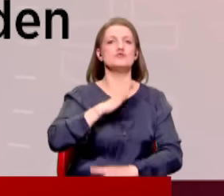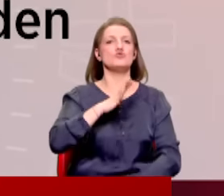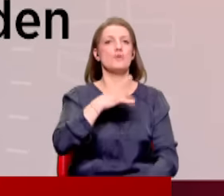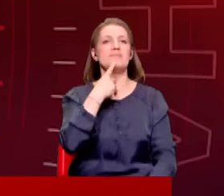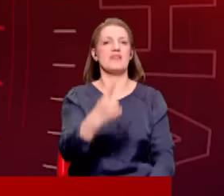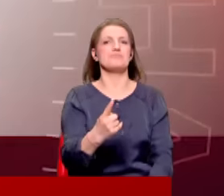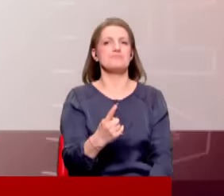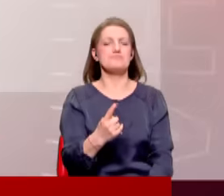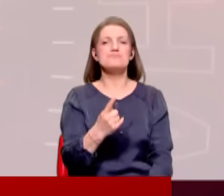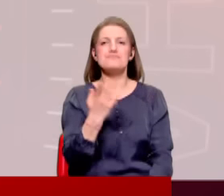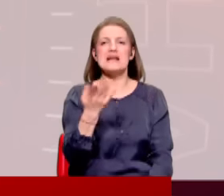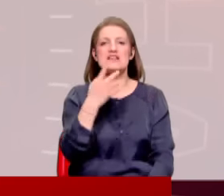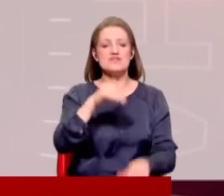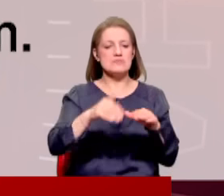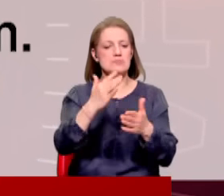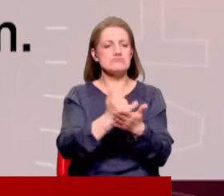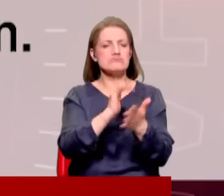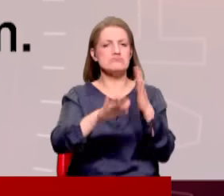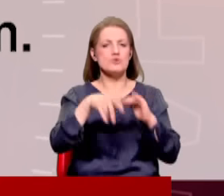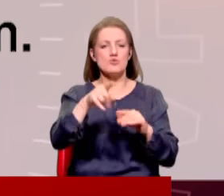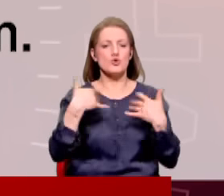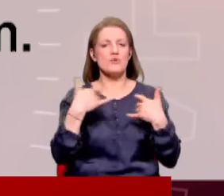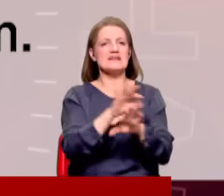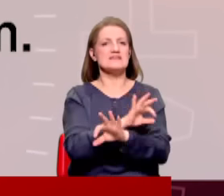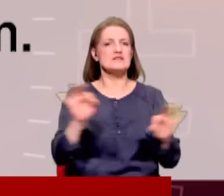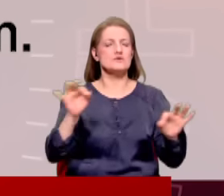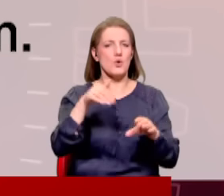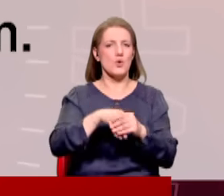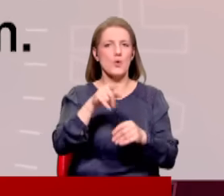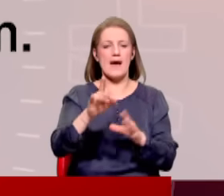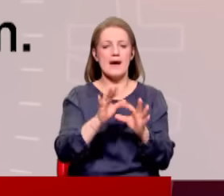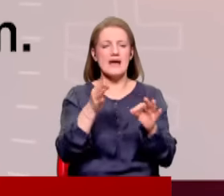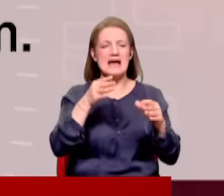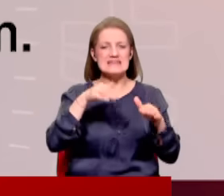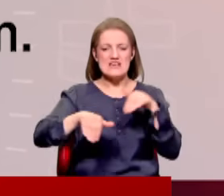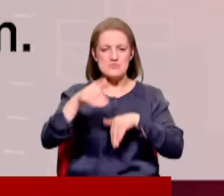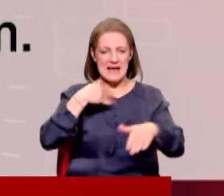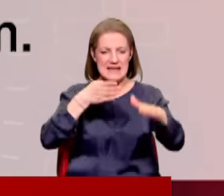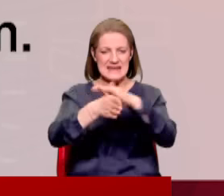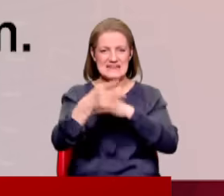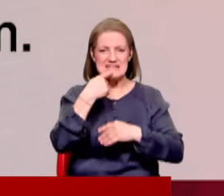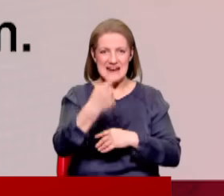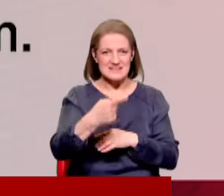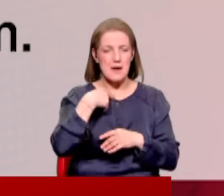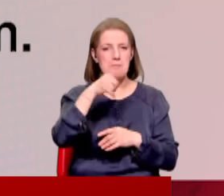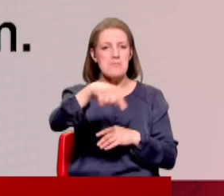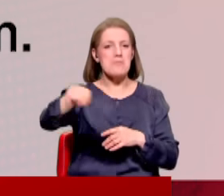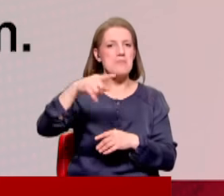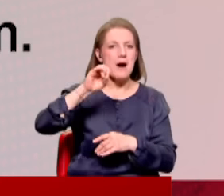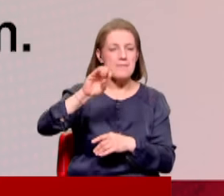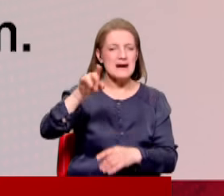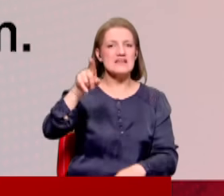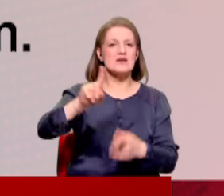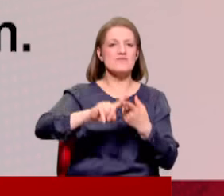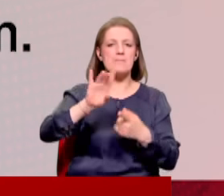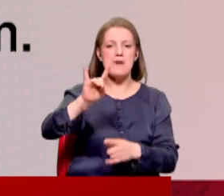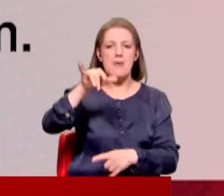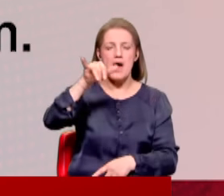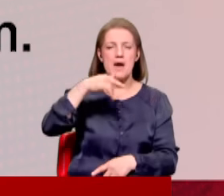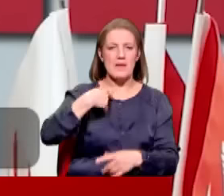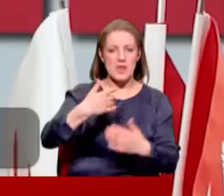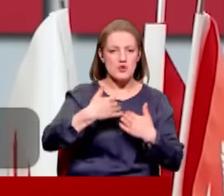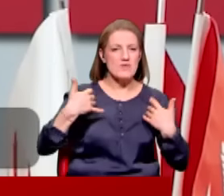istiyorum dedim. Seçimi kazandıktan sonra bu güvensizlik oyudur. Erken seçime gir dersem bana itimat eden AK Partili ve MHP'lilere haksızlık